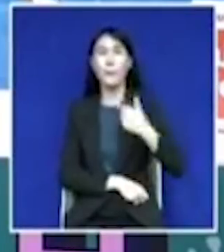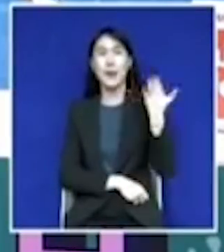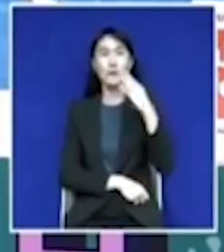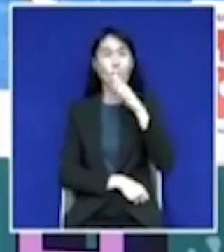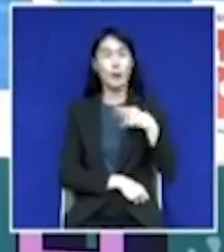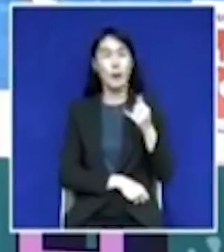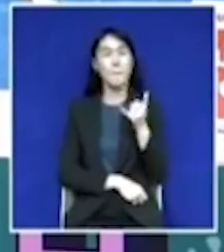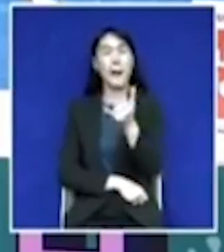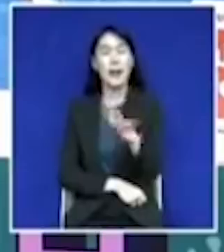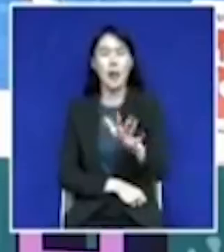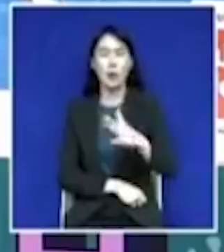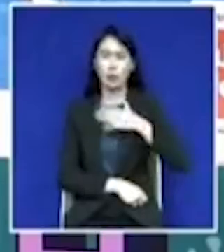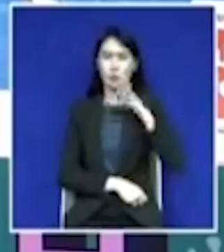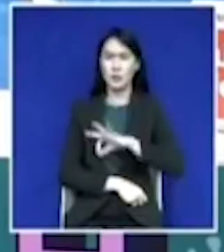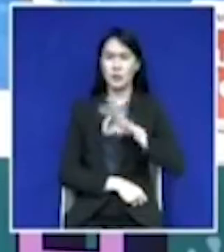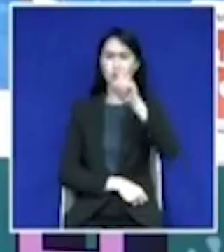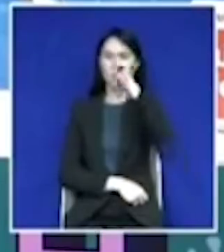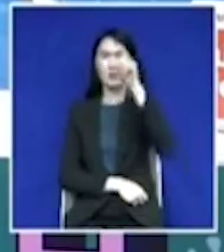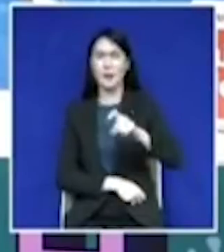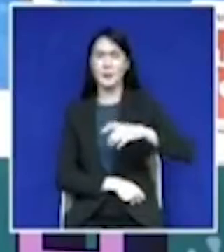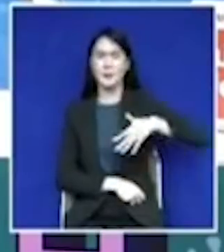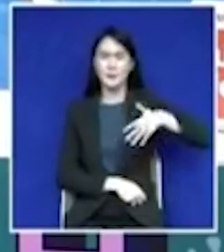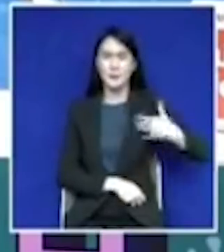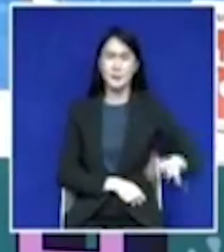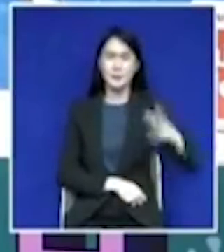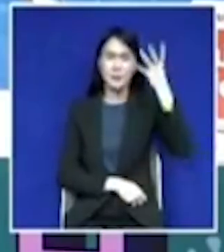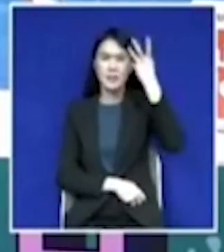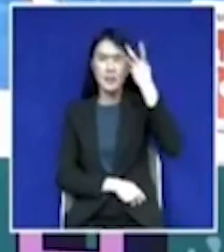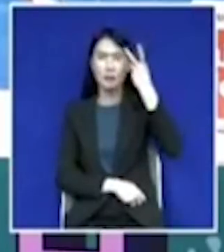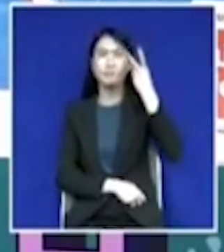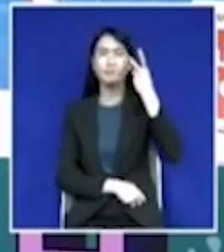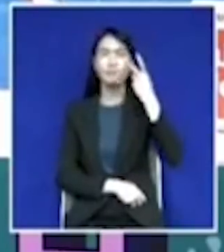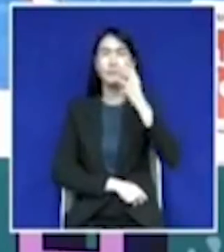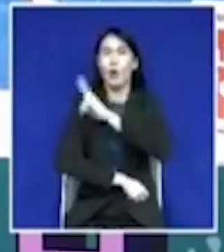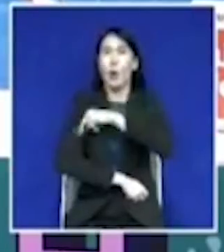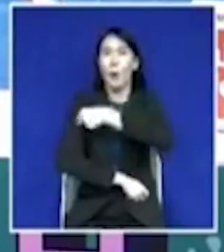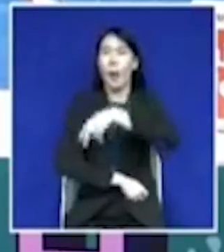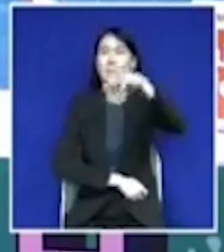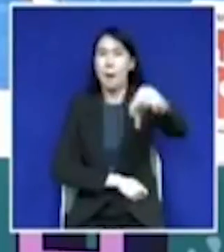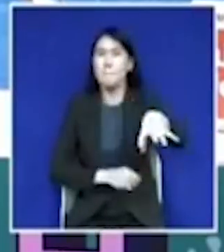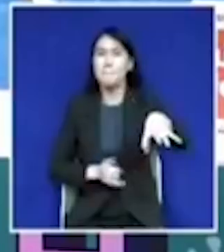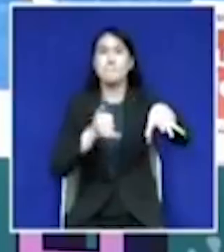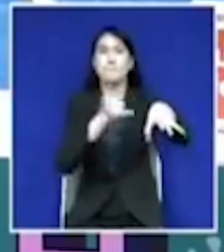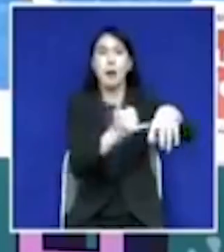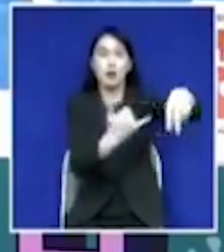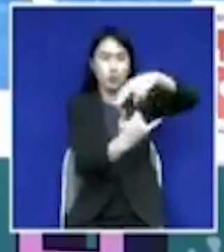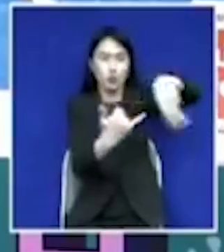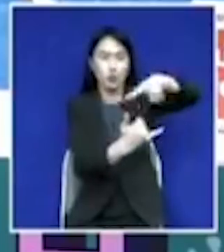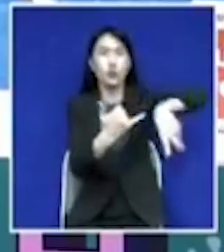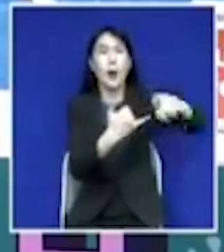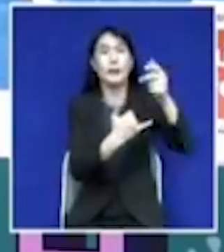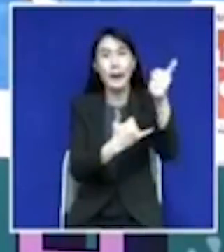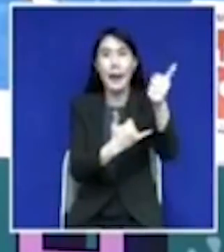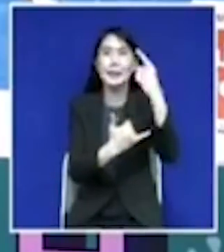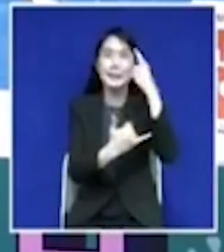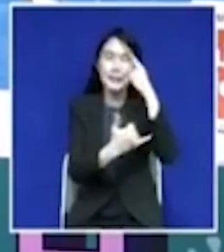ยแล้วก็ไม่สบายใจไปโรงพยาบาลจังหวัดหรือโรงพยาบาลทุกแห่งที่อยู่ใกล้ได้เลยนะครับเพื่อ